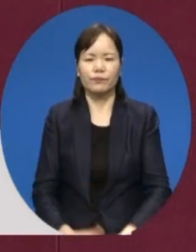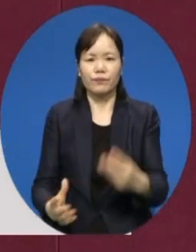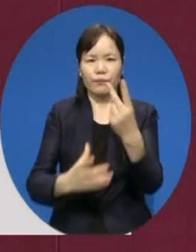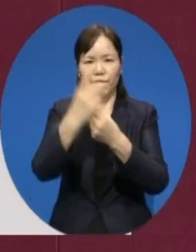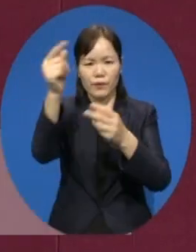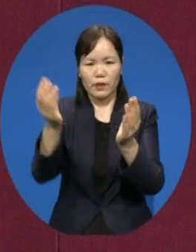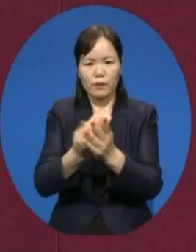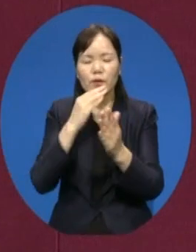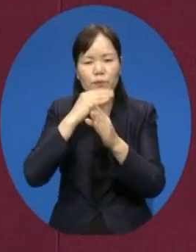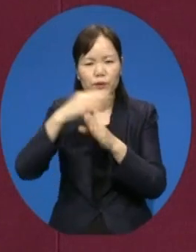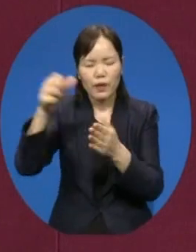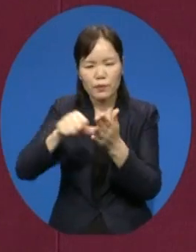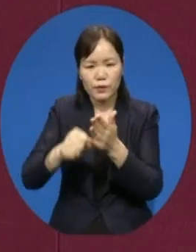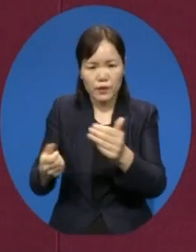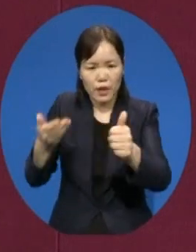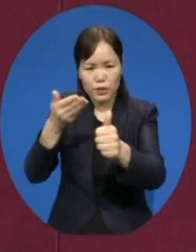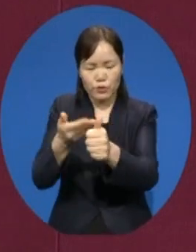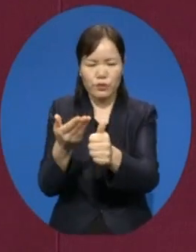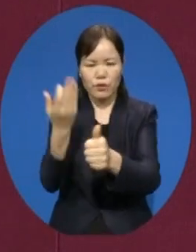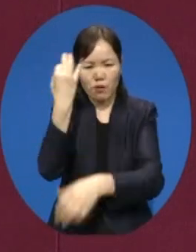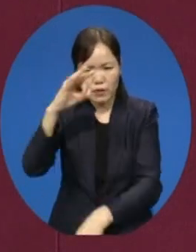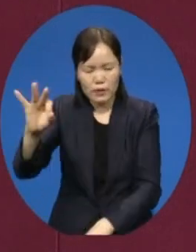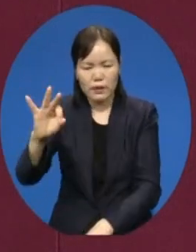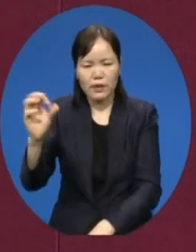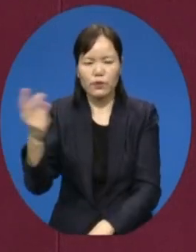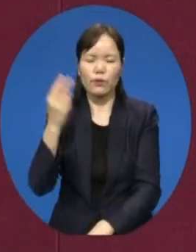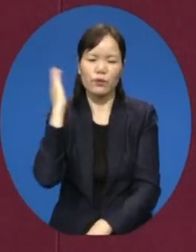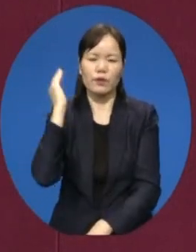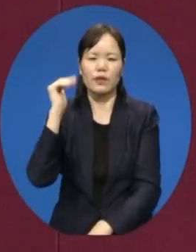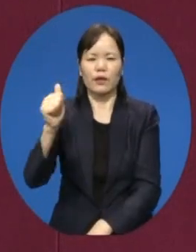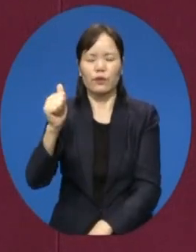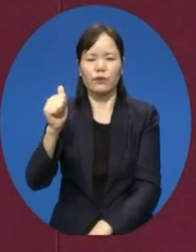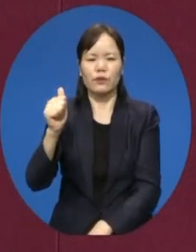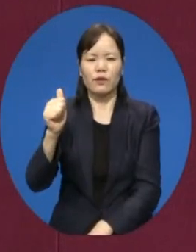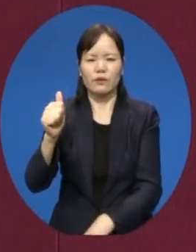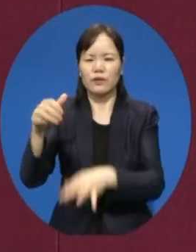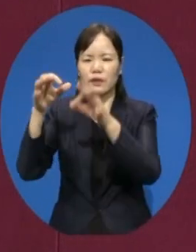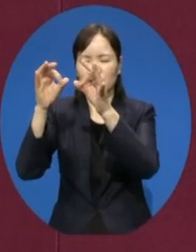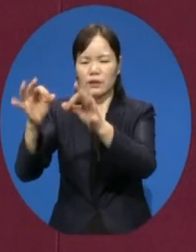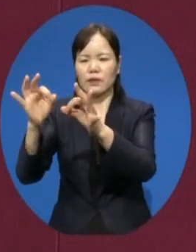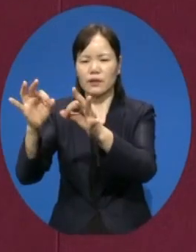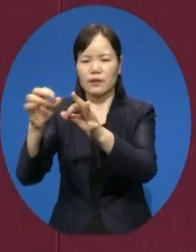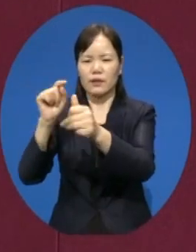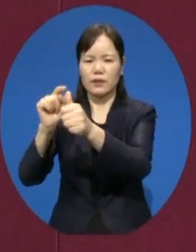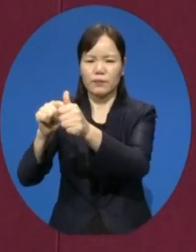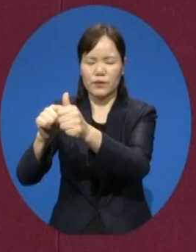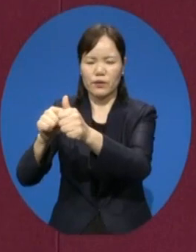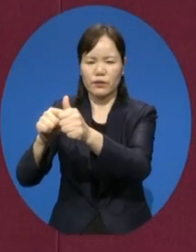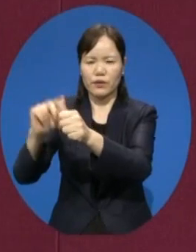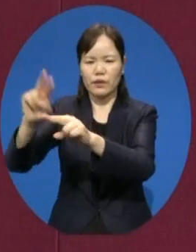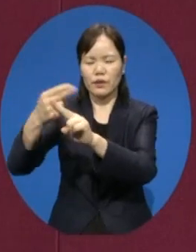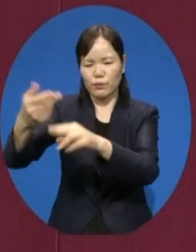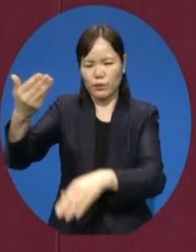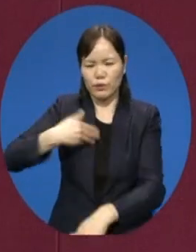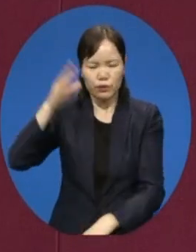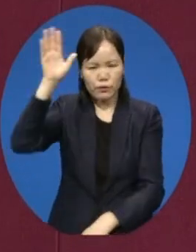통일부 대북물자 반출 승인하고 대통령은 한가롭게 김정은이가 선물했다는 풍산계 SNS에 사진